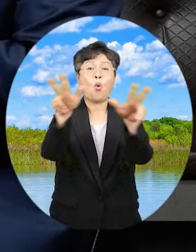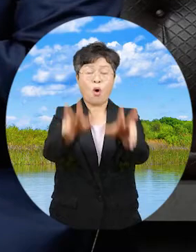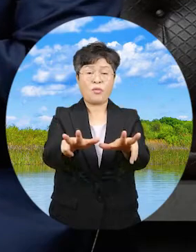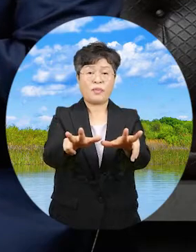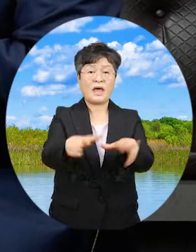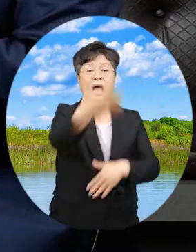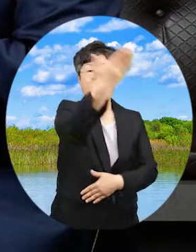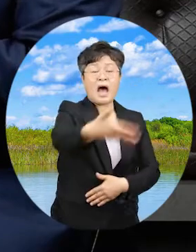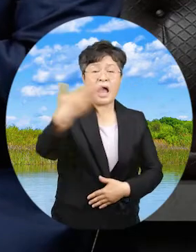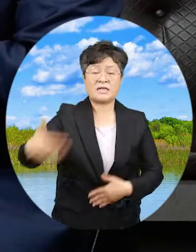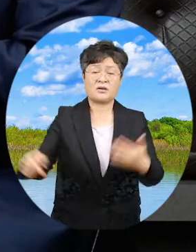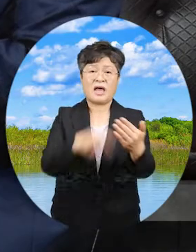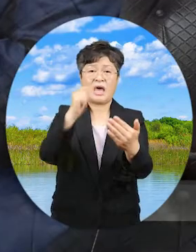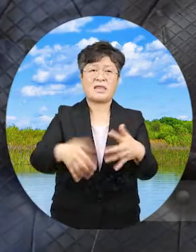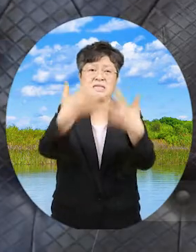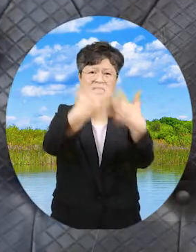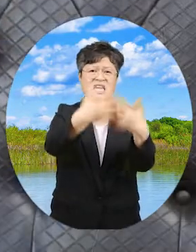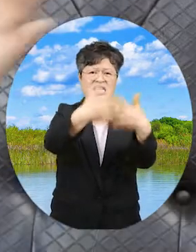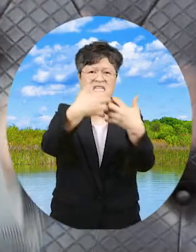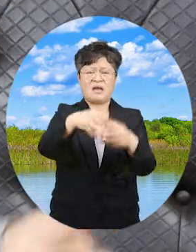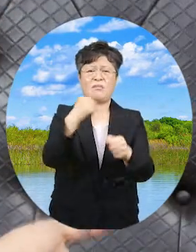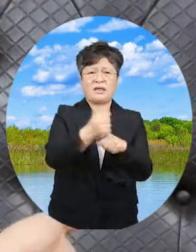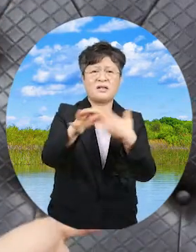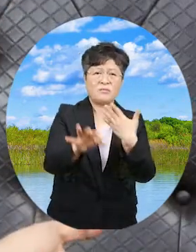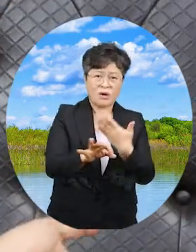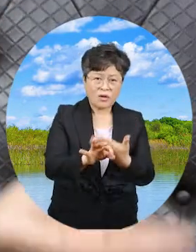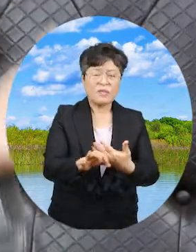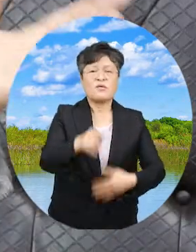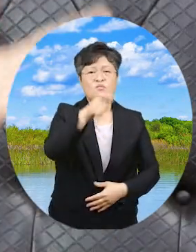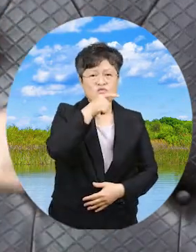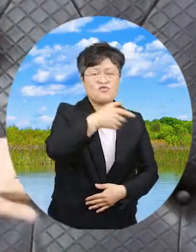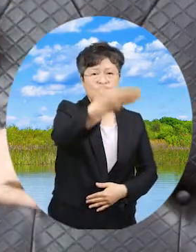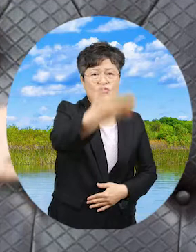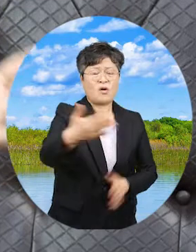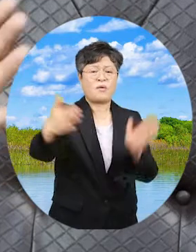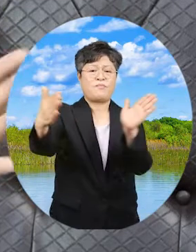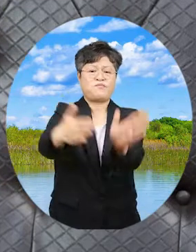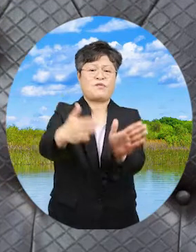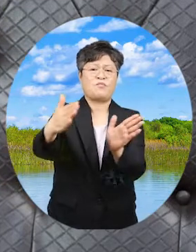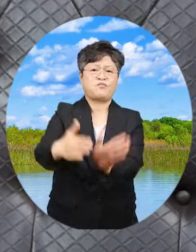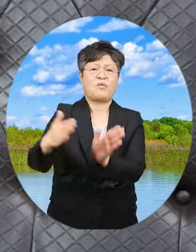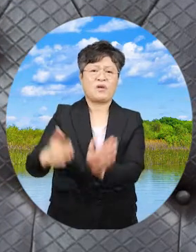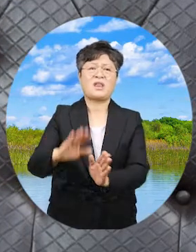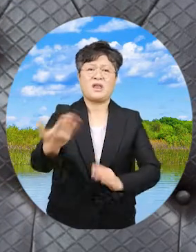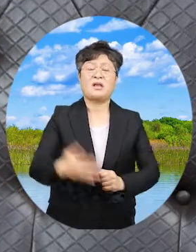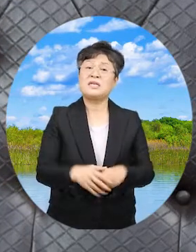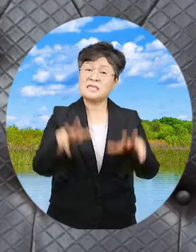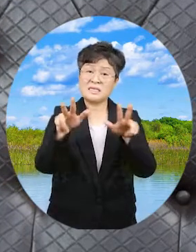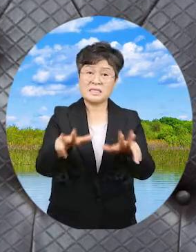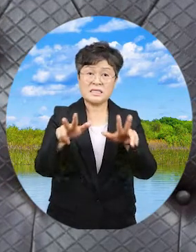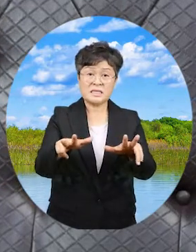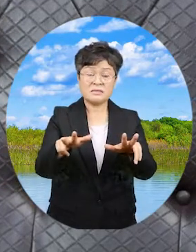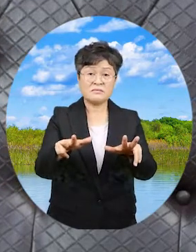어떻게 됩니까? 그러면 홍수가 나는 거죠. 나겠죠. 예. 그래서 주변 마을로 침수되거나 네. 또는 공원 내에 뭐 이런저런 각종